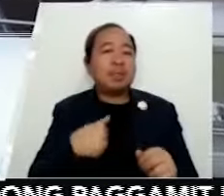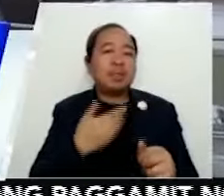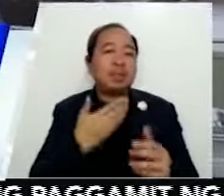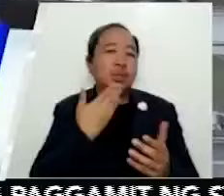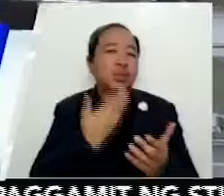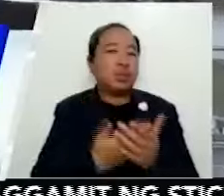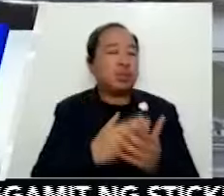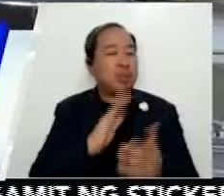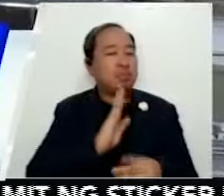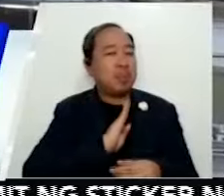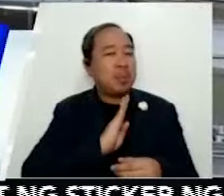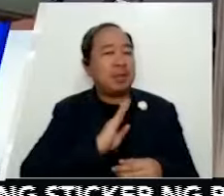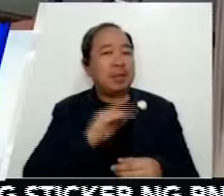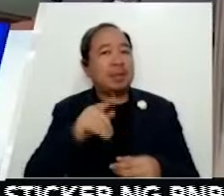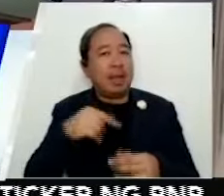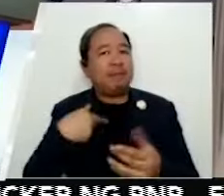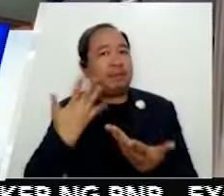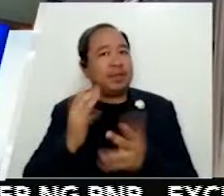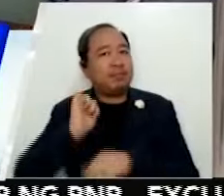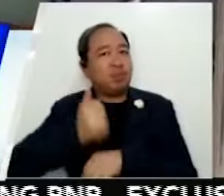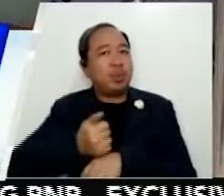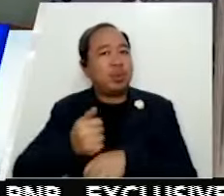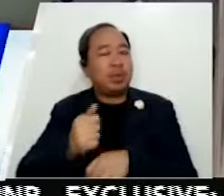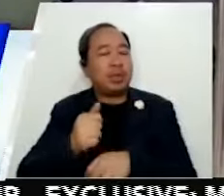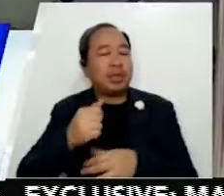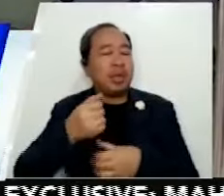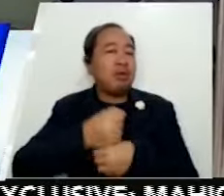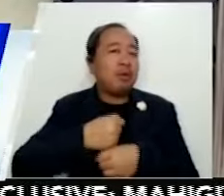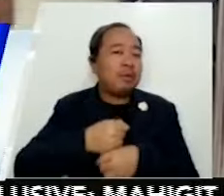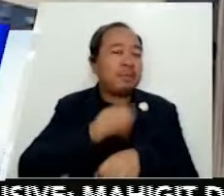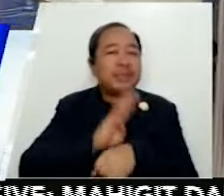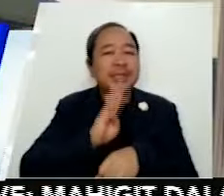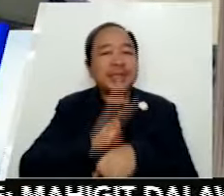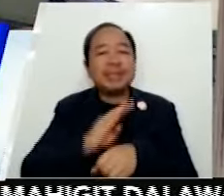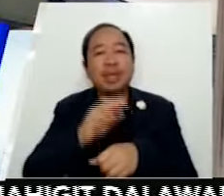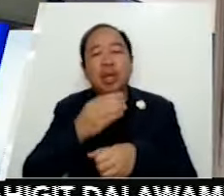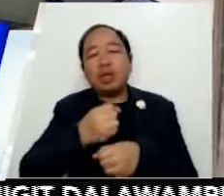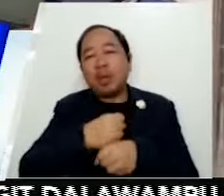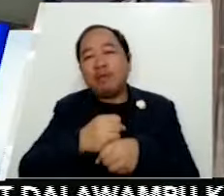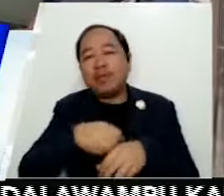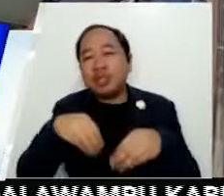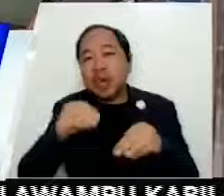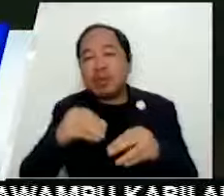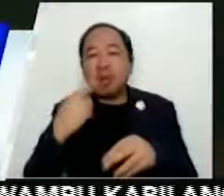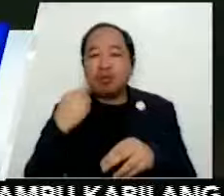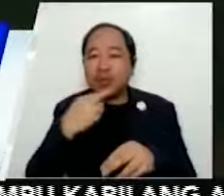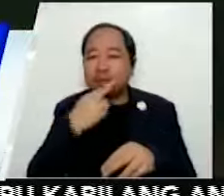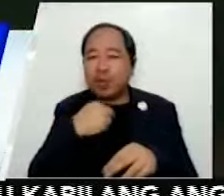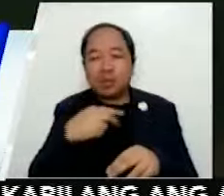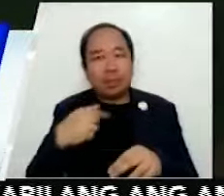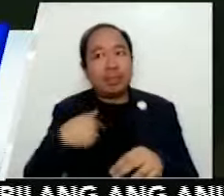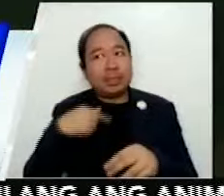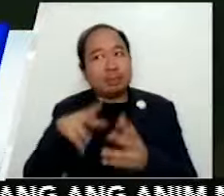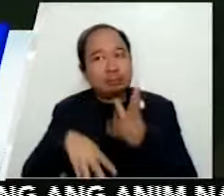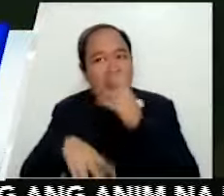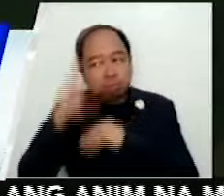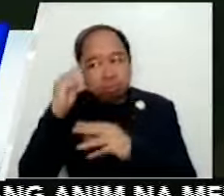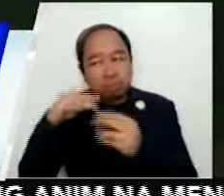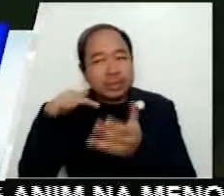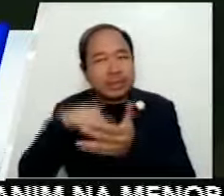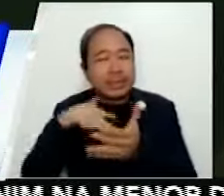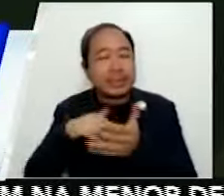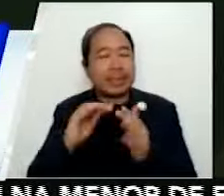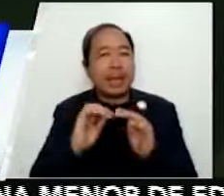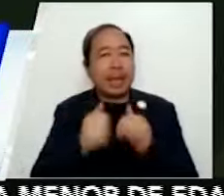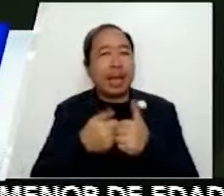So, wala pong ganun eh. So, parang pinag-aralan ko talaga kung paano nga ba yung ganung character, yung